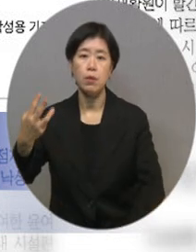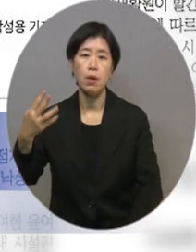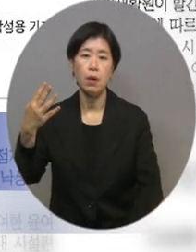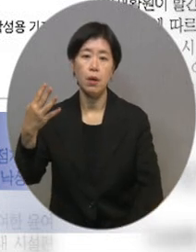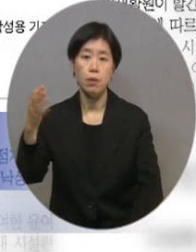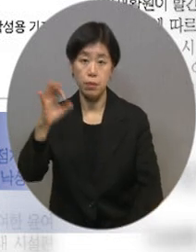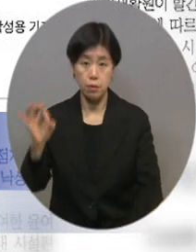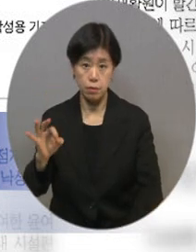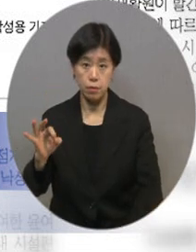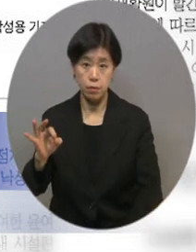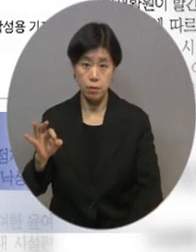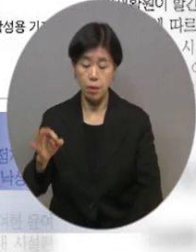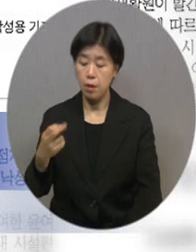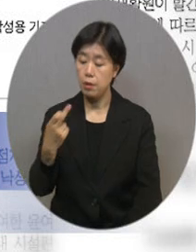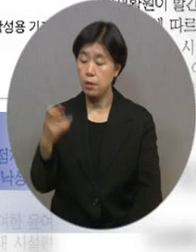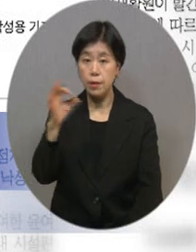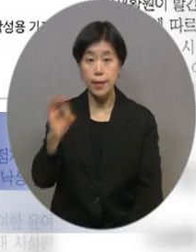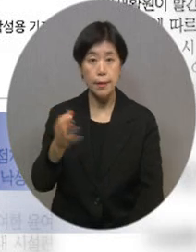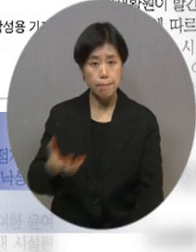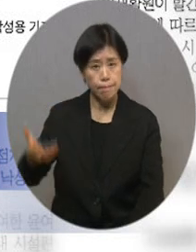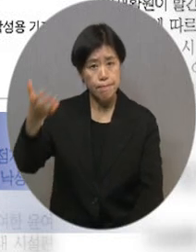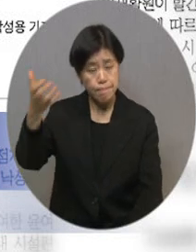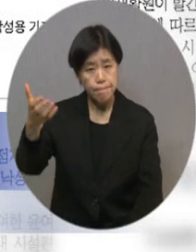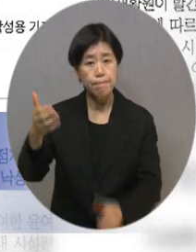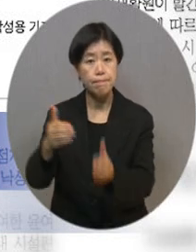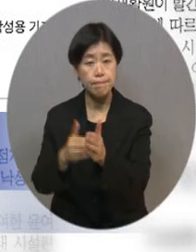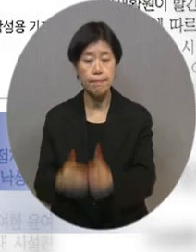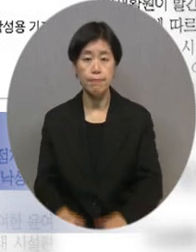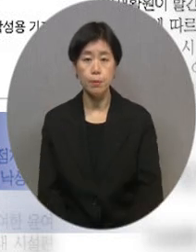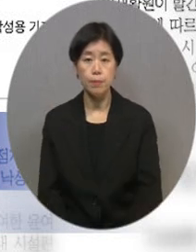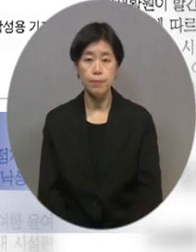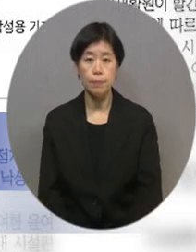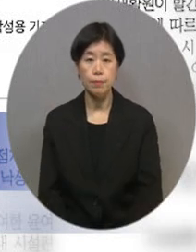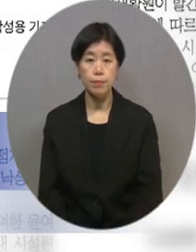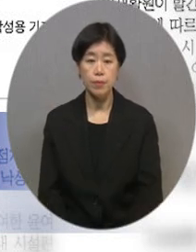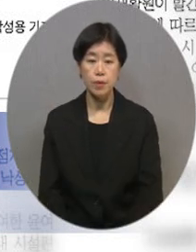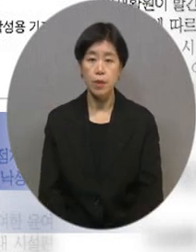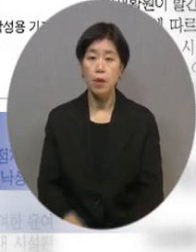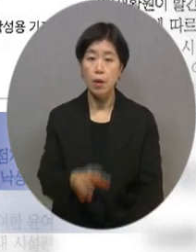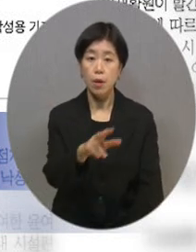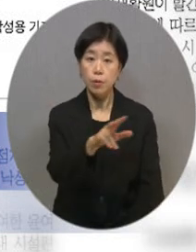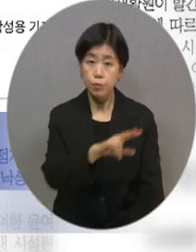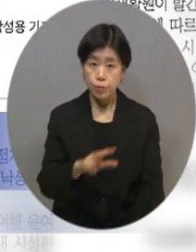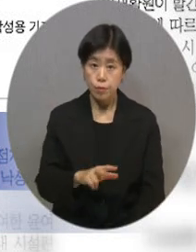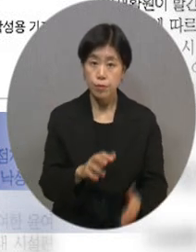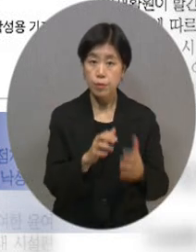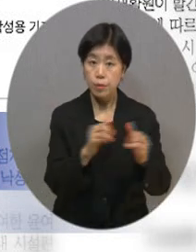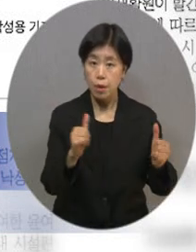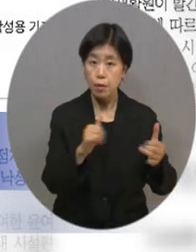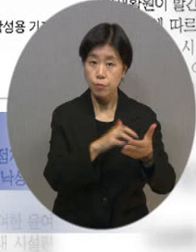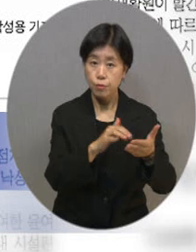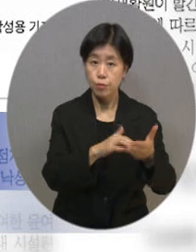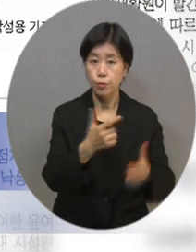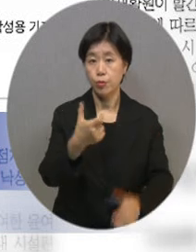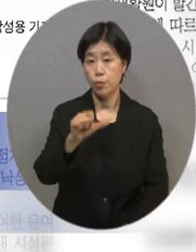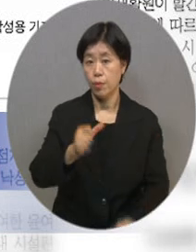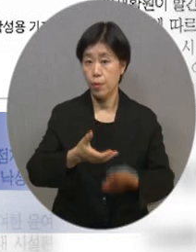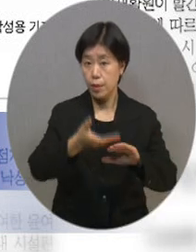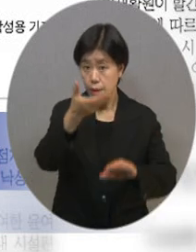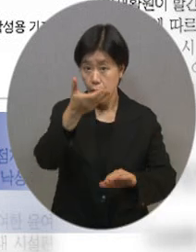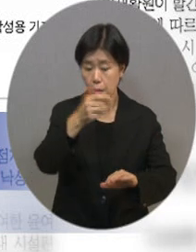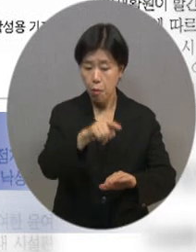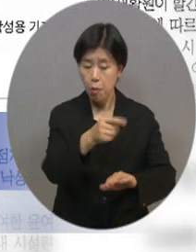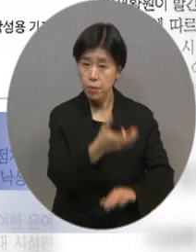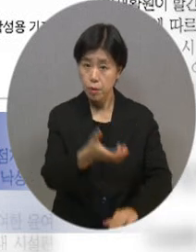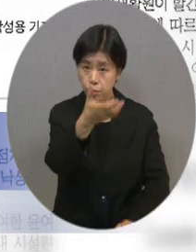약 12% 증가했습니다 같은 기간 전체 인구 중 65세 이상 인구비율이 6%